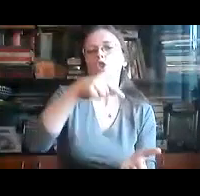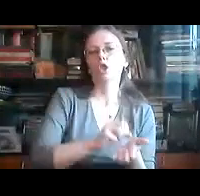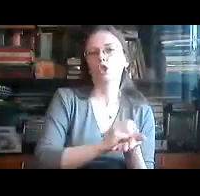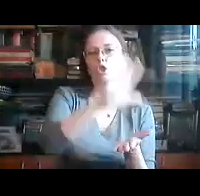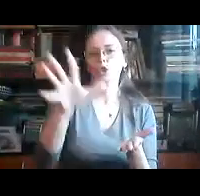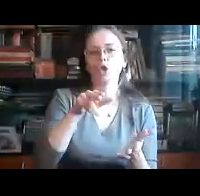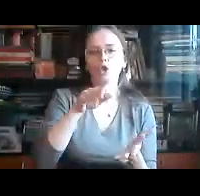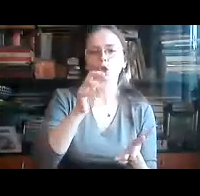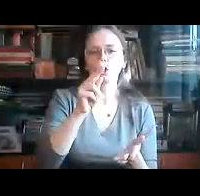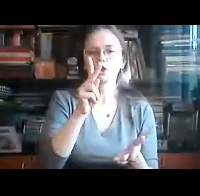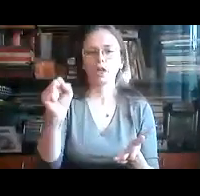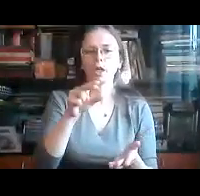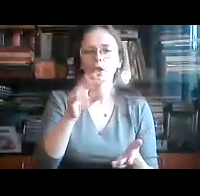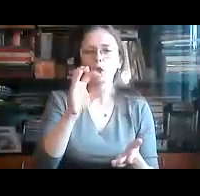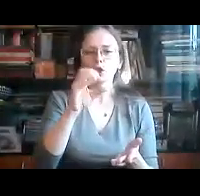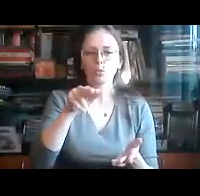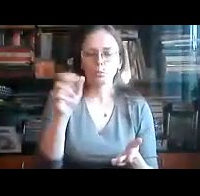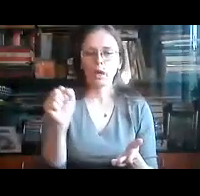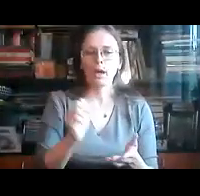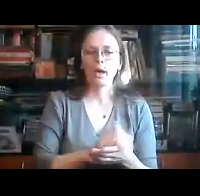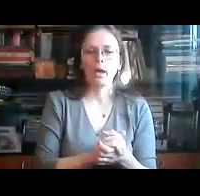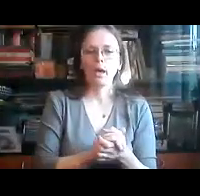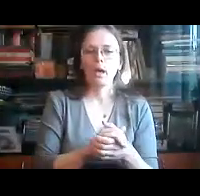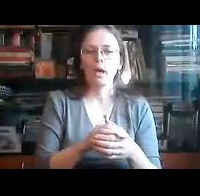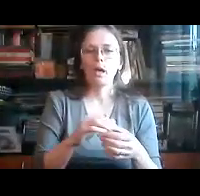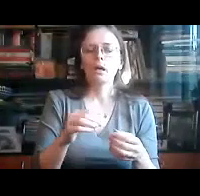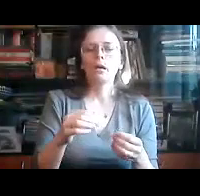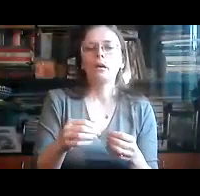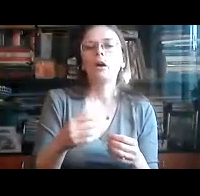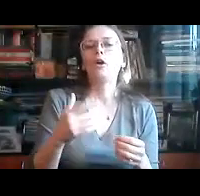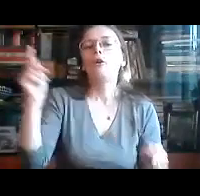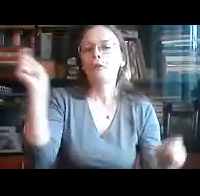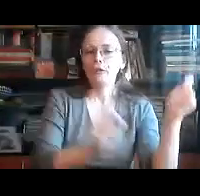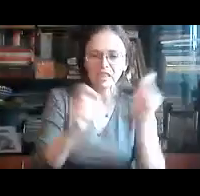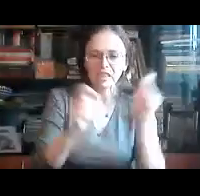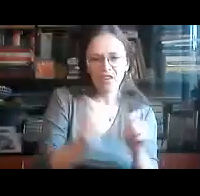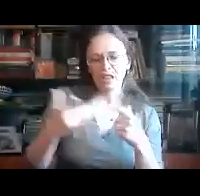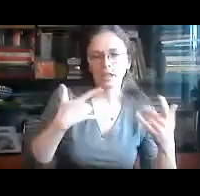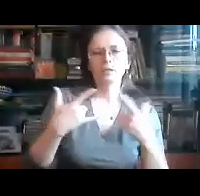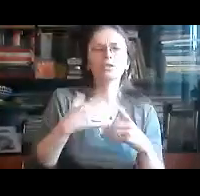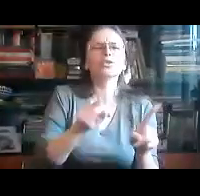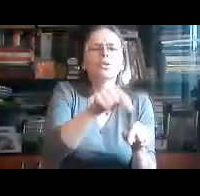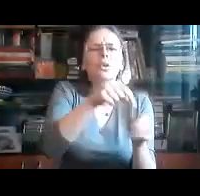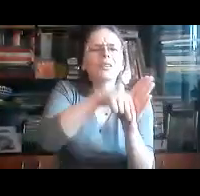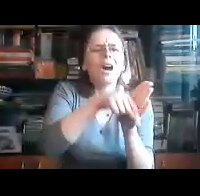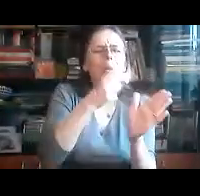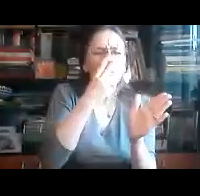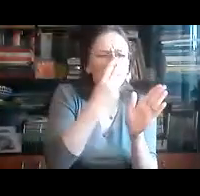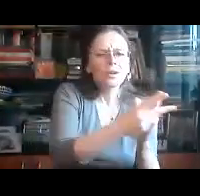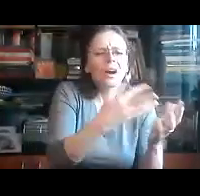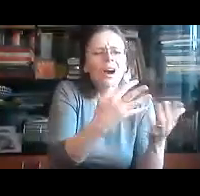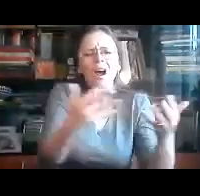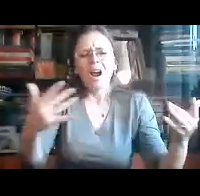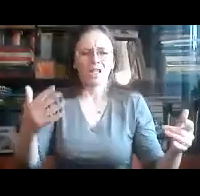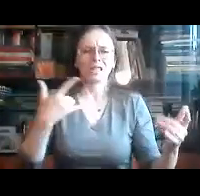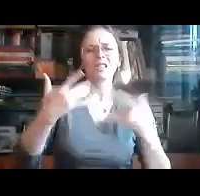хочет, предлагают свой контент театральный. И чего там только нет. Спектакли в Фейсбуке, там